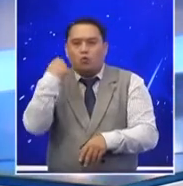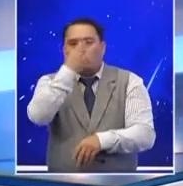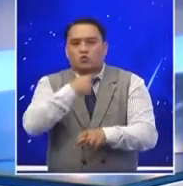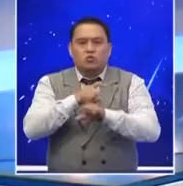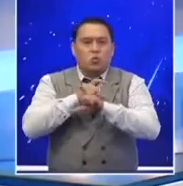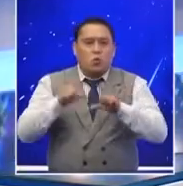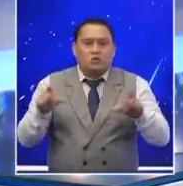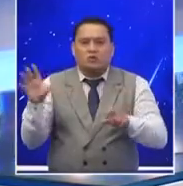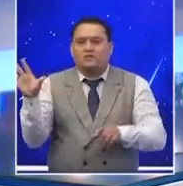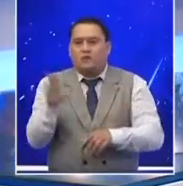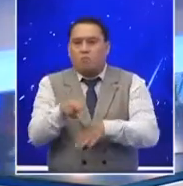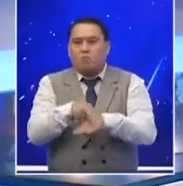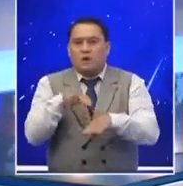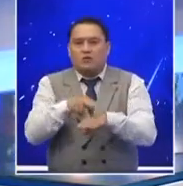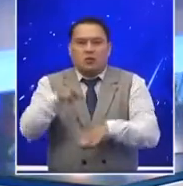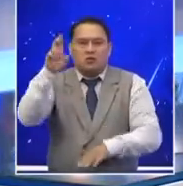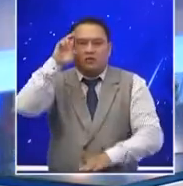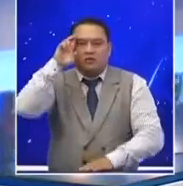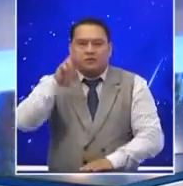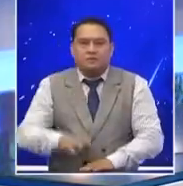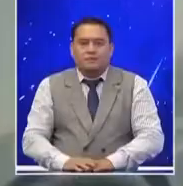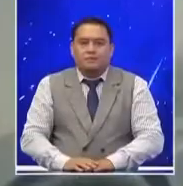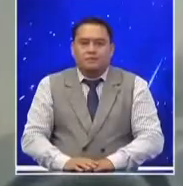учреждениях, служебных помещениях полиции страны.